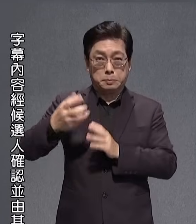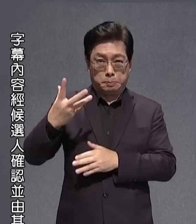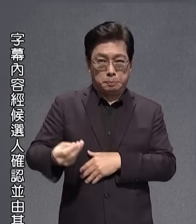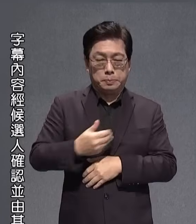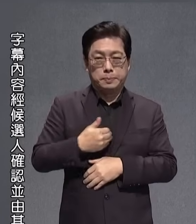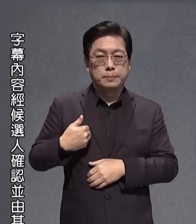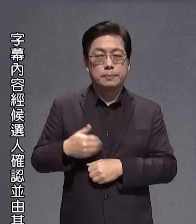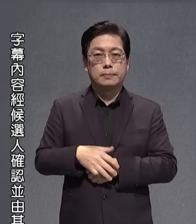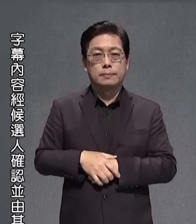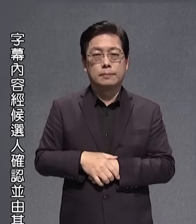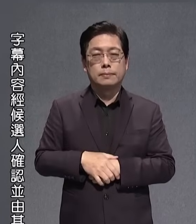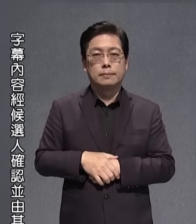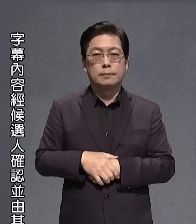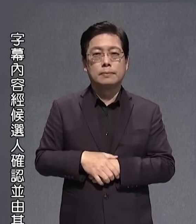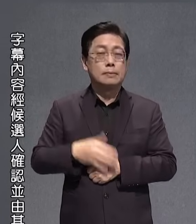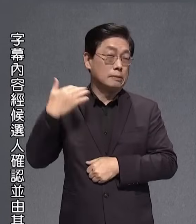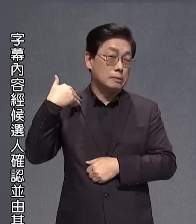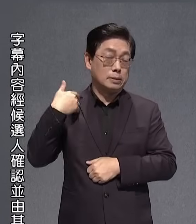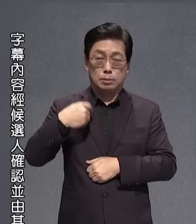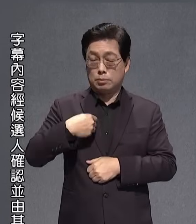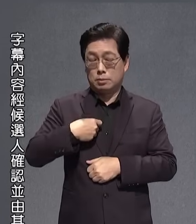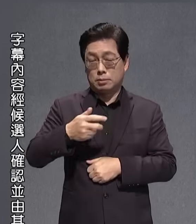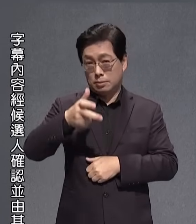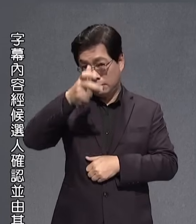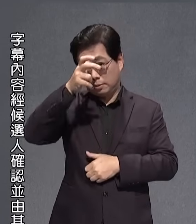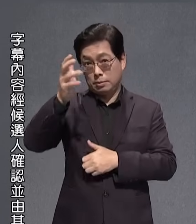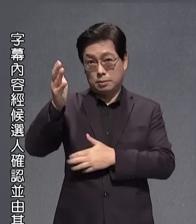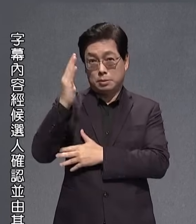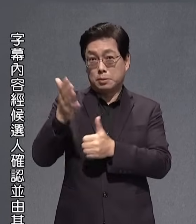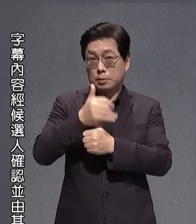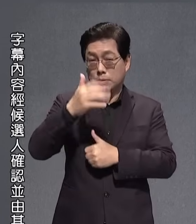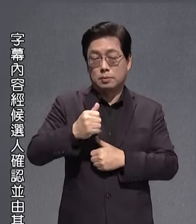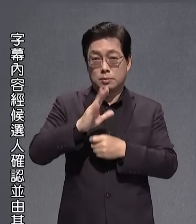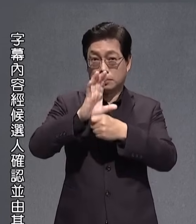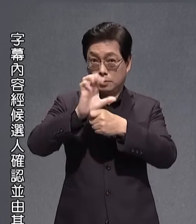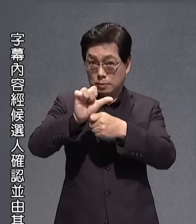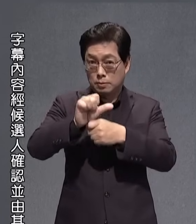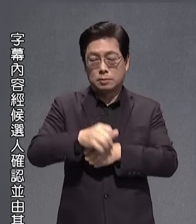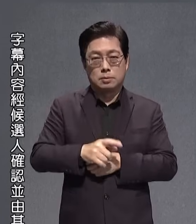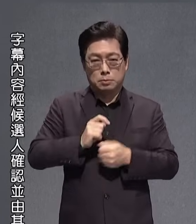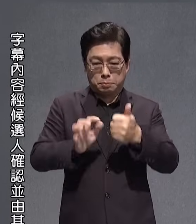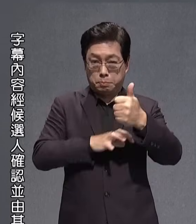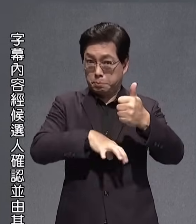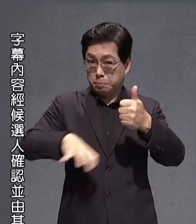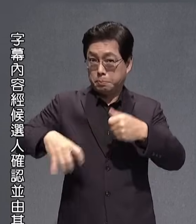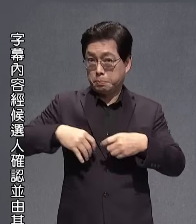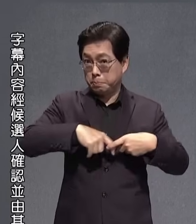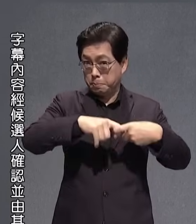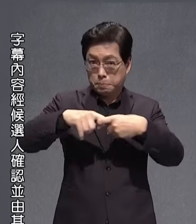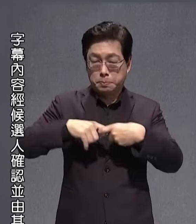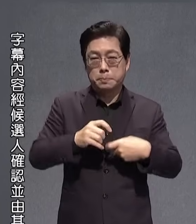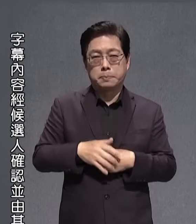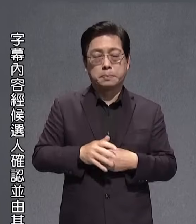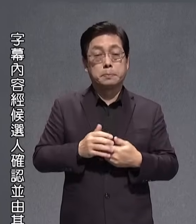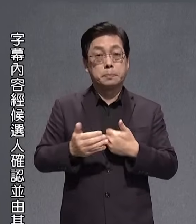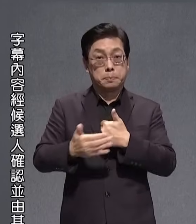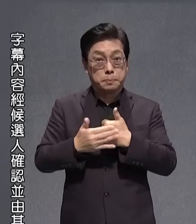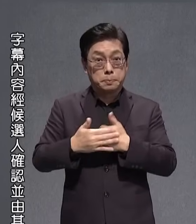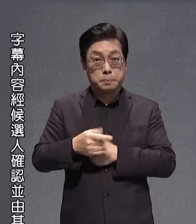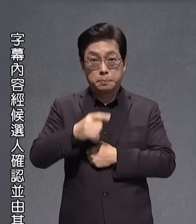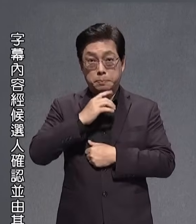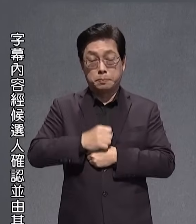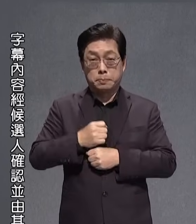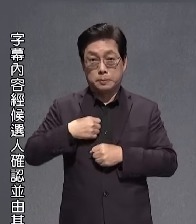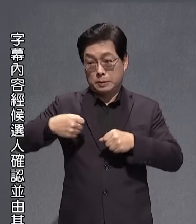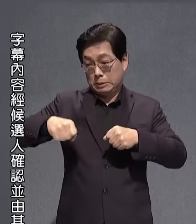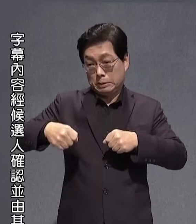降低。所以以前我在当警政署长的时候，高长国林，我跨部会整合。让整个